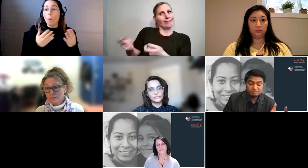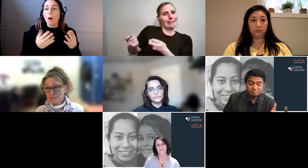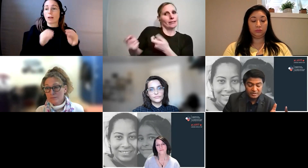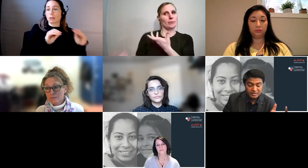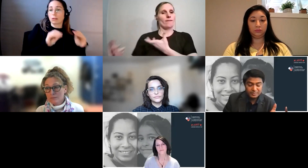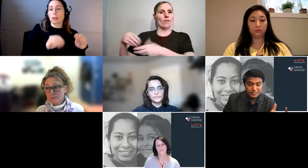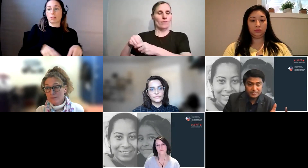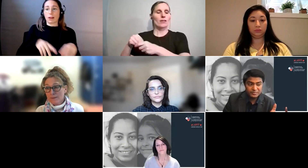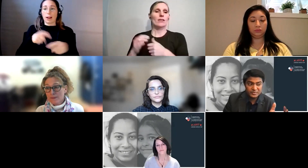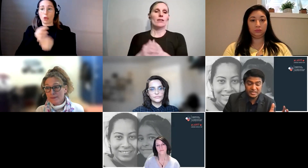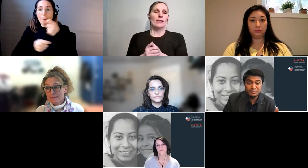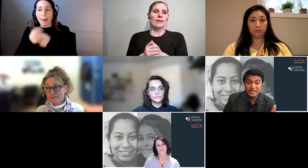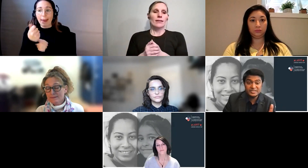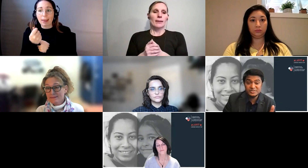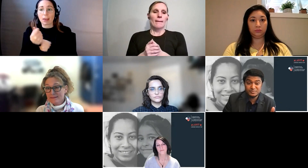sociales.